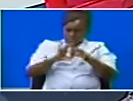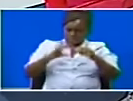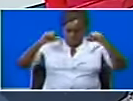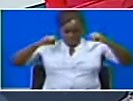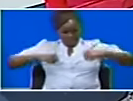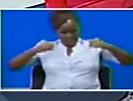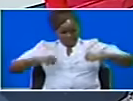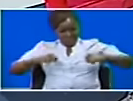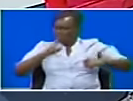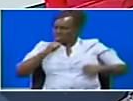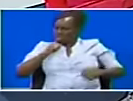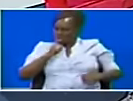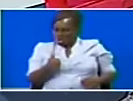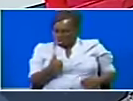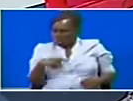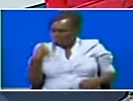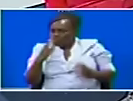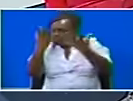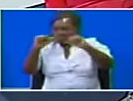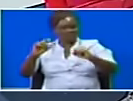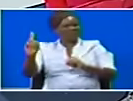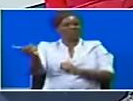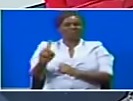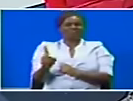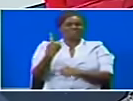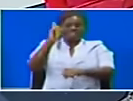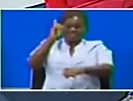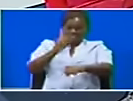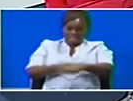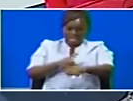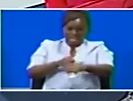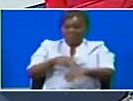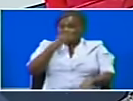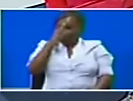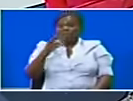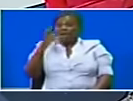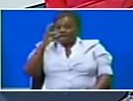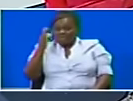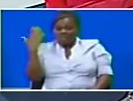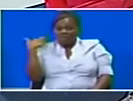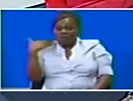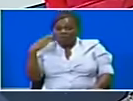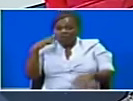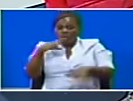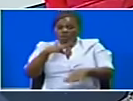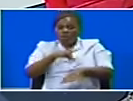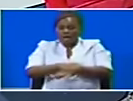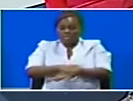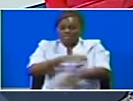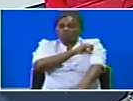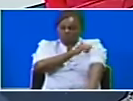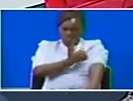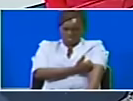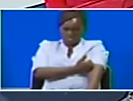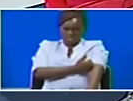wakasema si mambo ya nani atakuwa rais. In fact, wakati nani Kibaki, mheshimiwa Kibaki alikuwa rais wakati alikuwa hospitali,